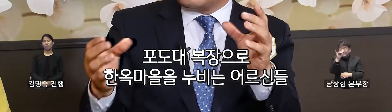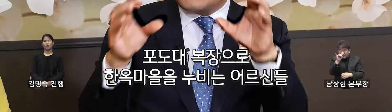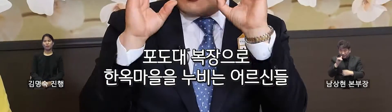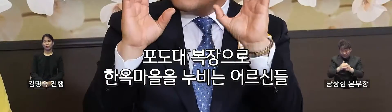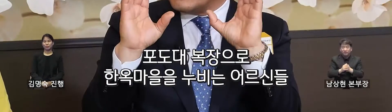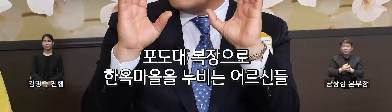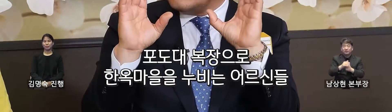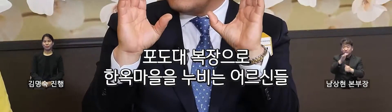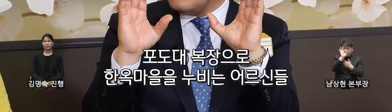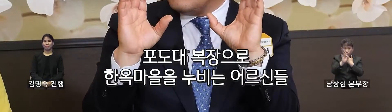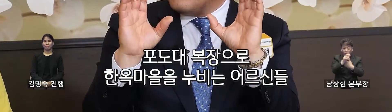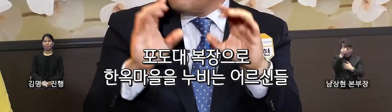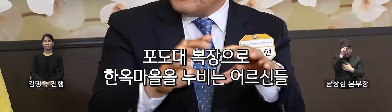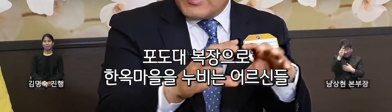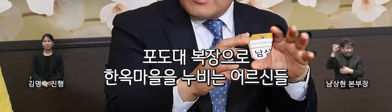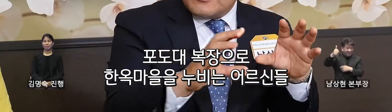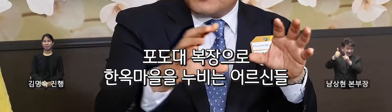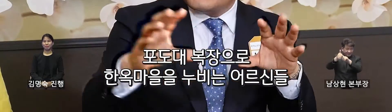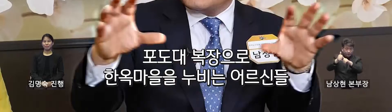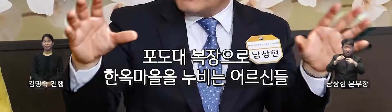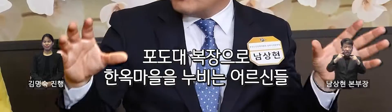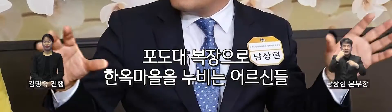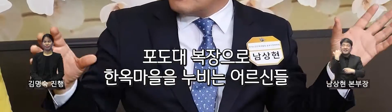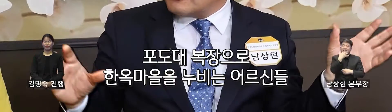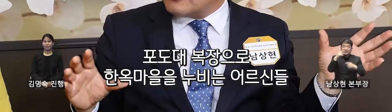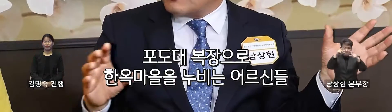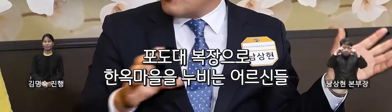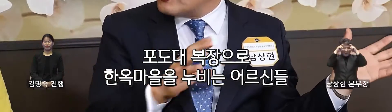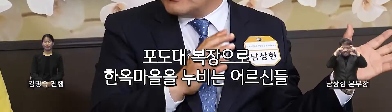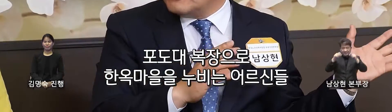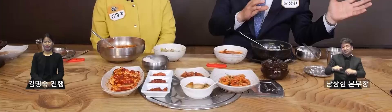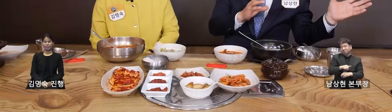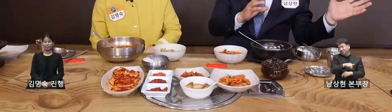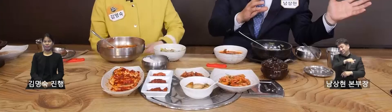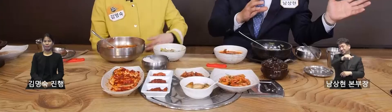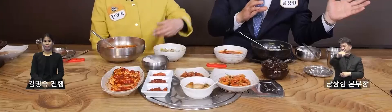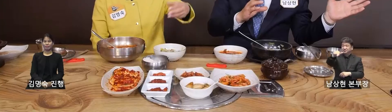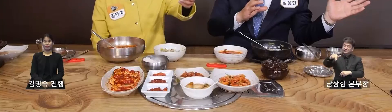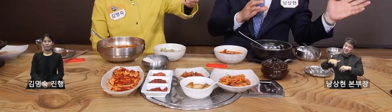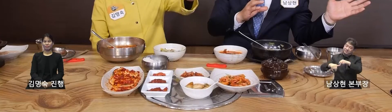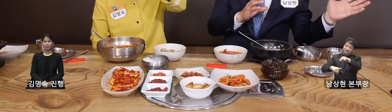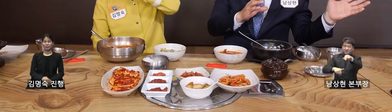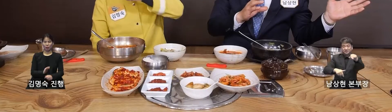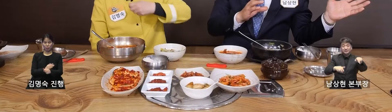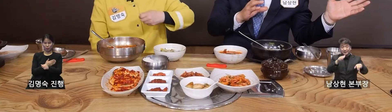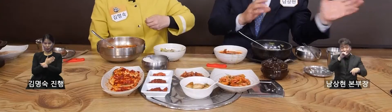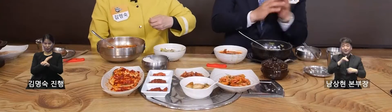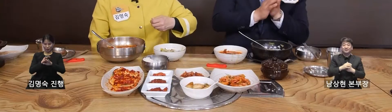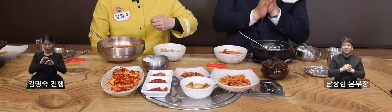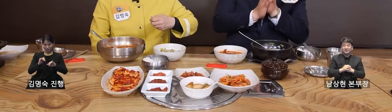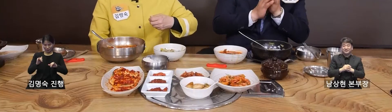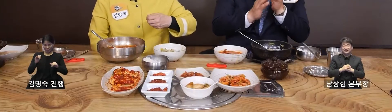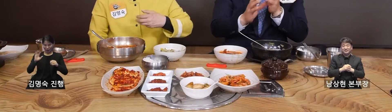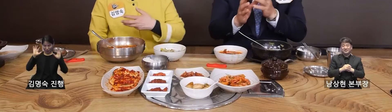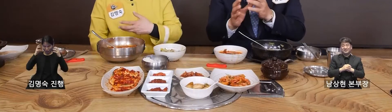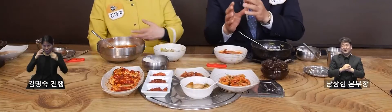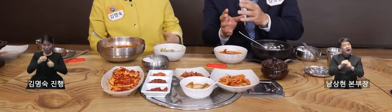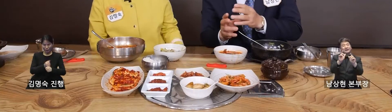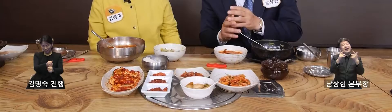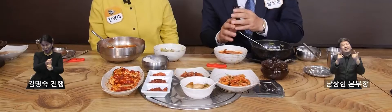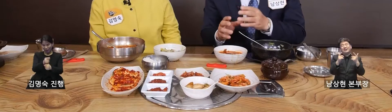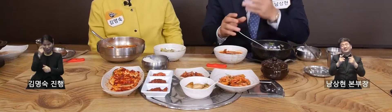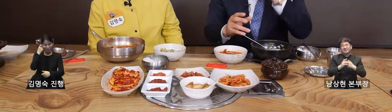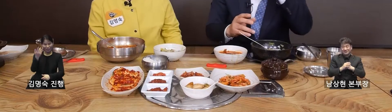포도대장 옷을 입고 선글라스를 끼고 포도대 한옥마을에 이렇게 걸어다니거든요. 잘못하는 애들 잡아가요?